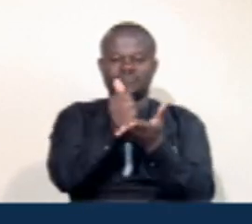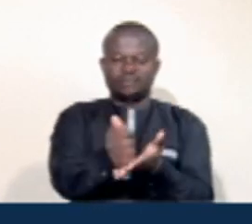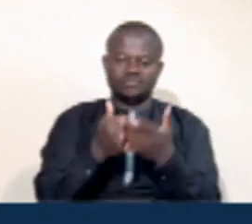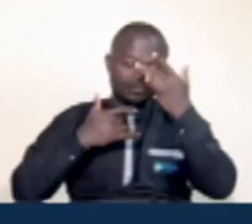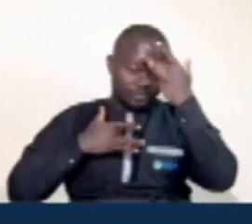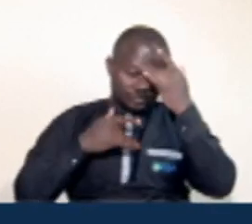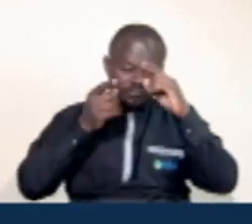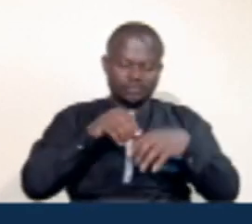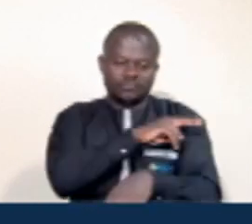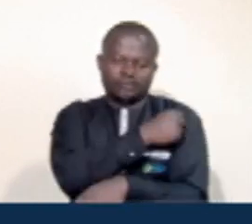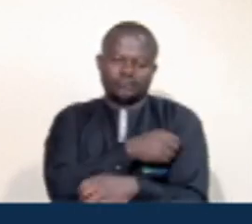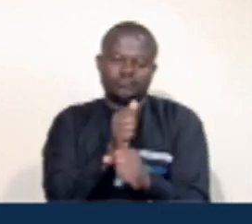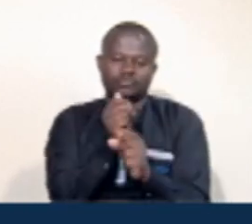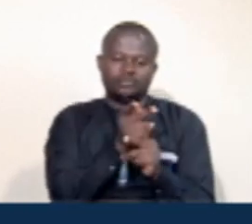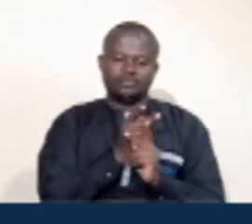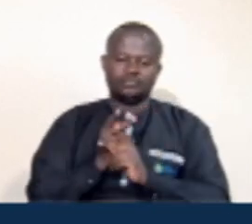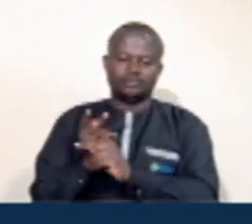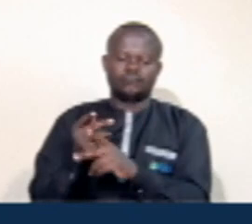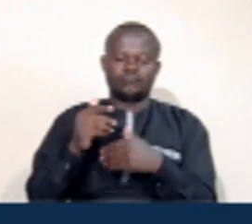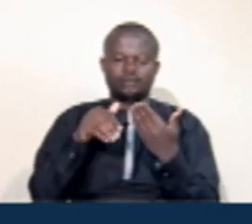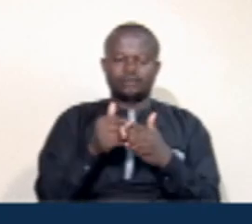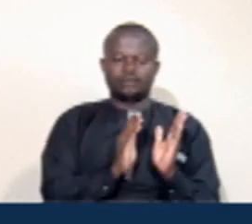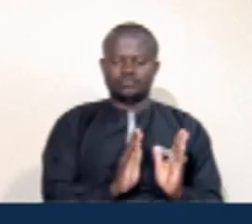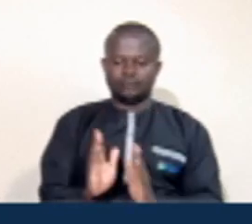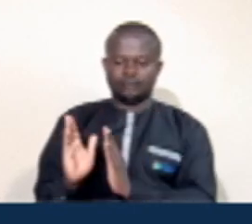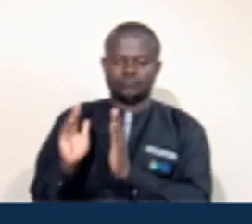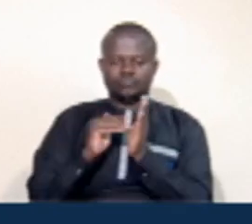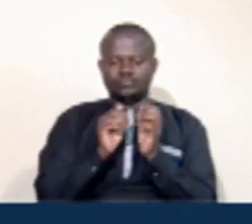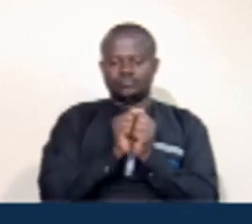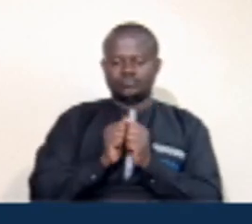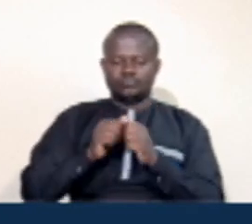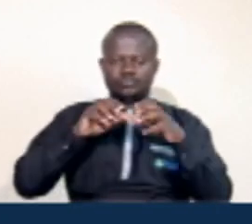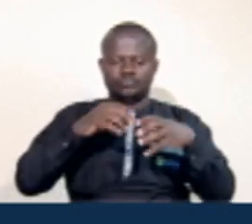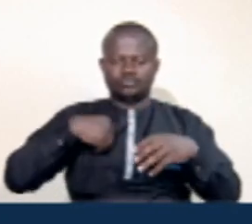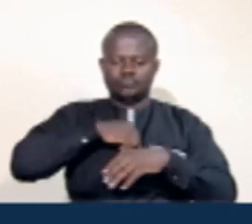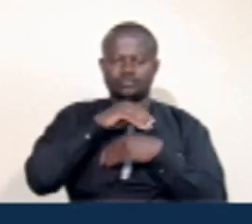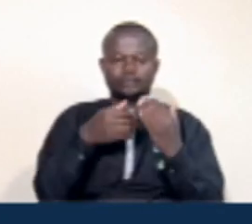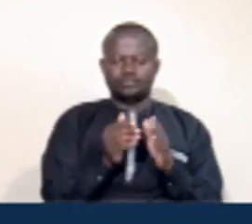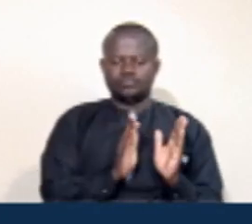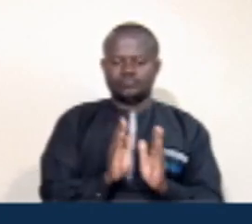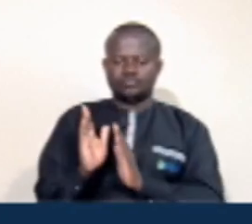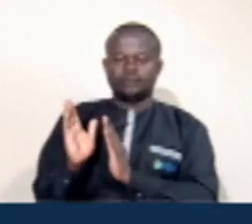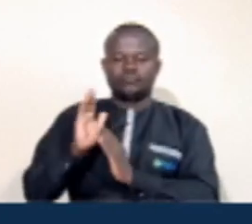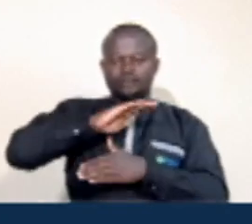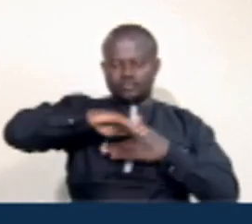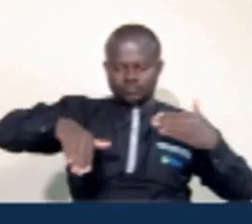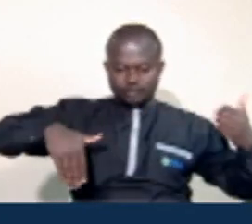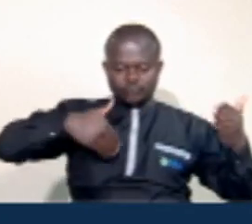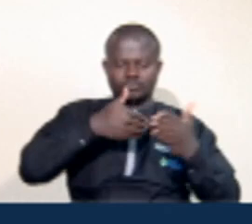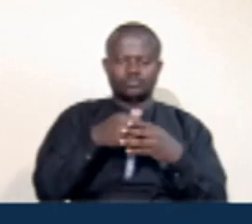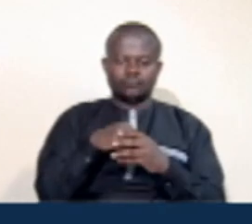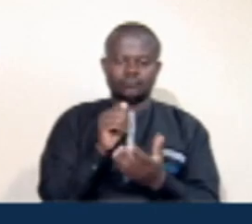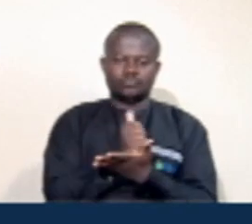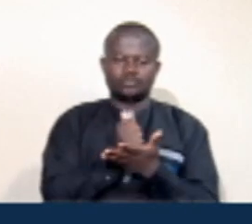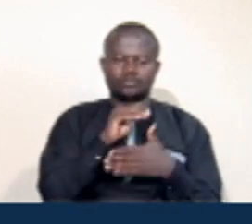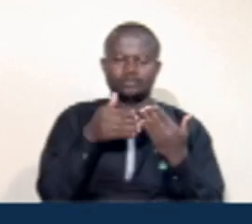urwaye kugera kwa muganga no kwitabwaho ibyo byose bibateganijwe n'amakipe yacu yateguwe yose ari ibyangombwa byose